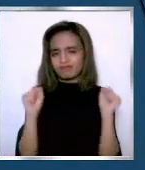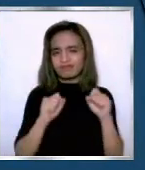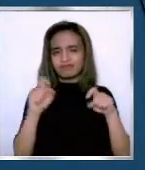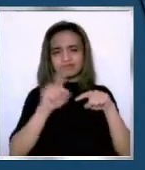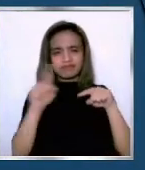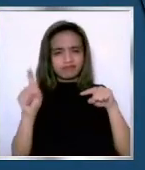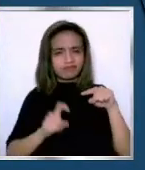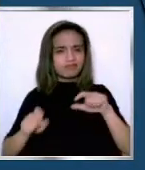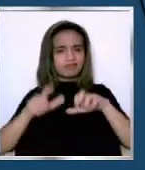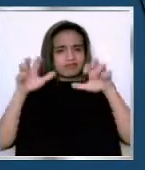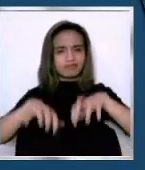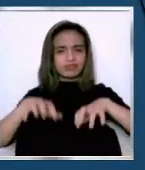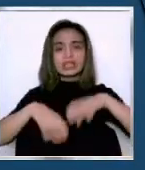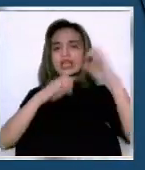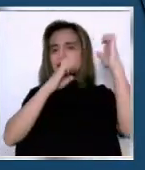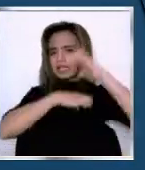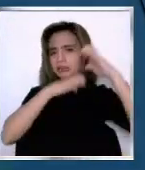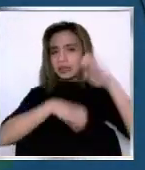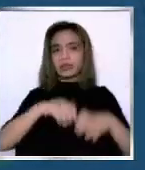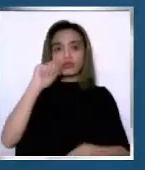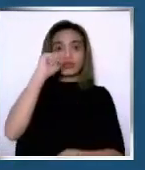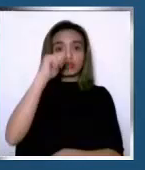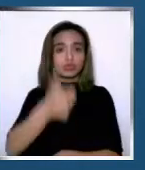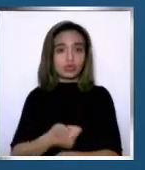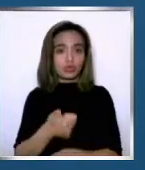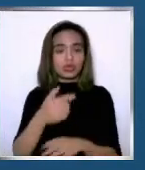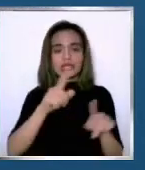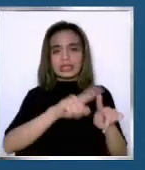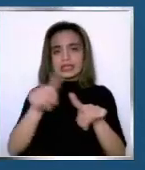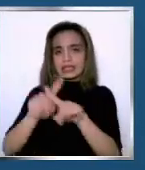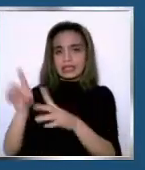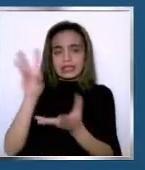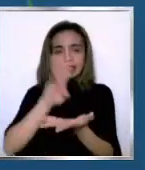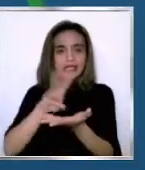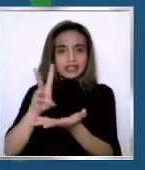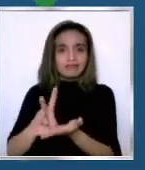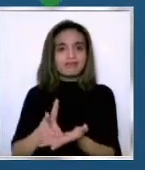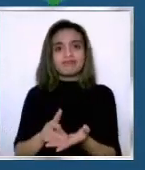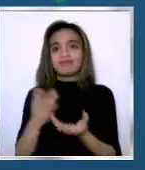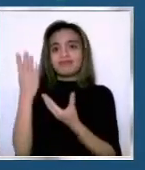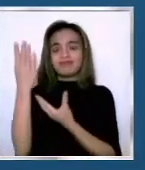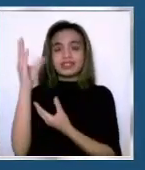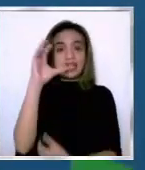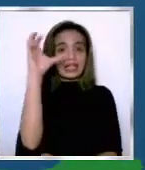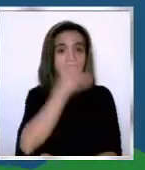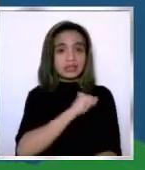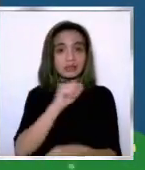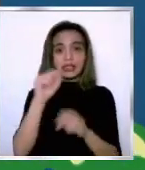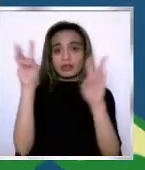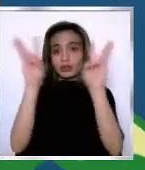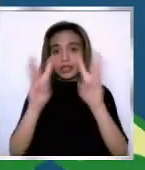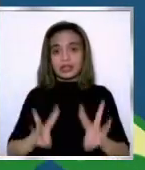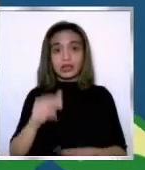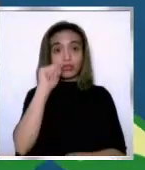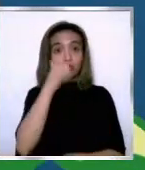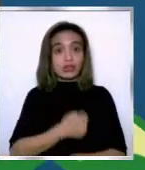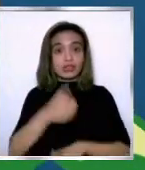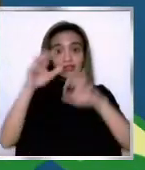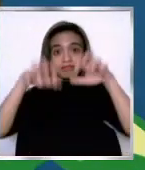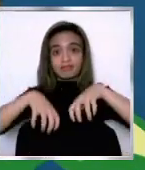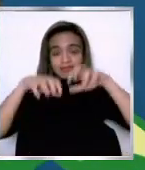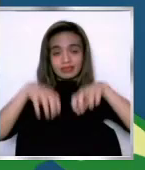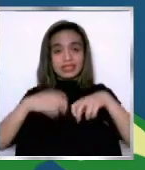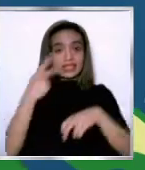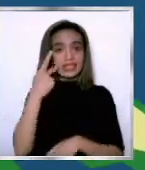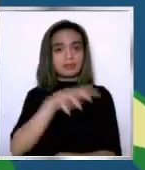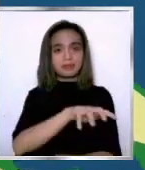pag-uulan bukas sa ibang bahagi ng bansa. Sa rainfall forecast ng Metro Weather bukas ng umaga, may ulan ka na dyan sa Mekagen Valley,